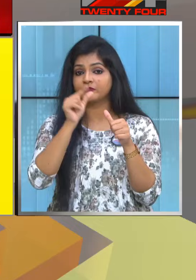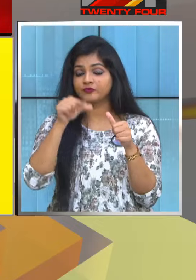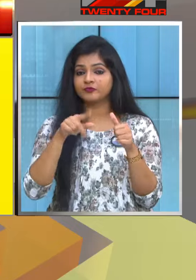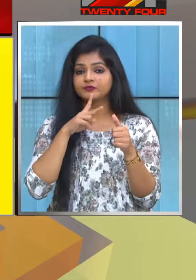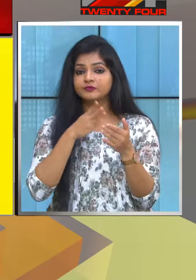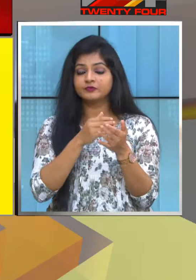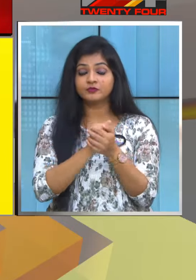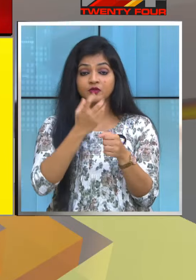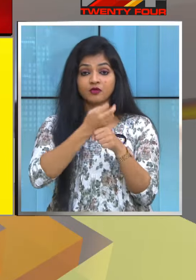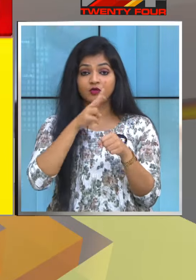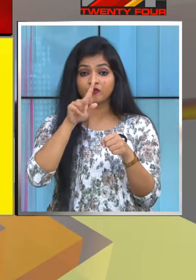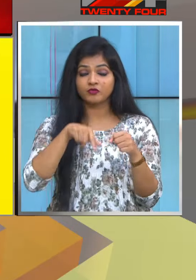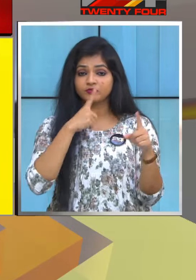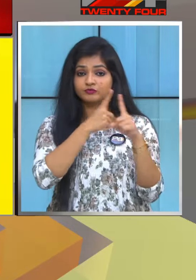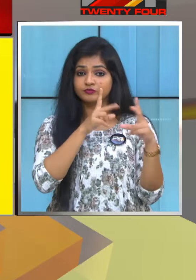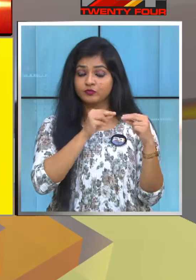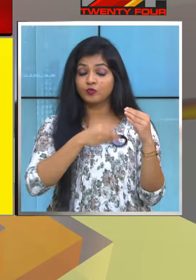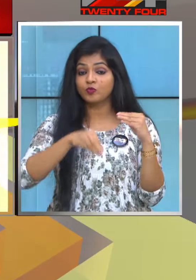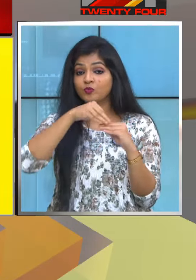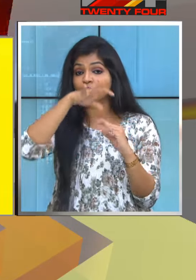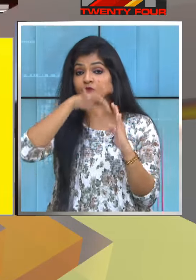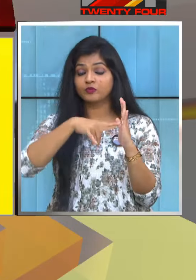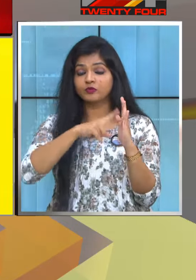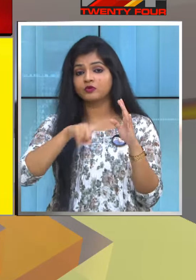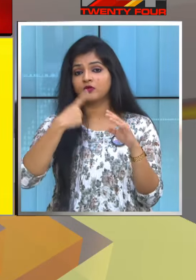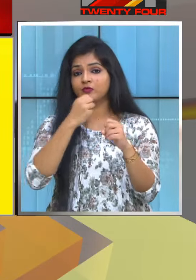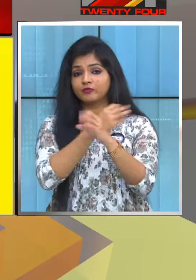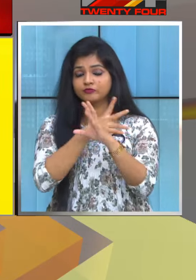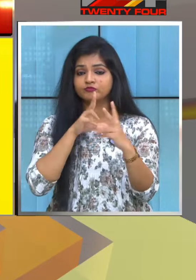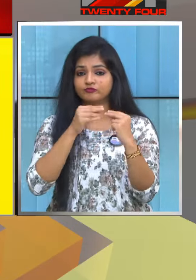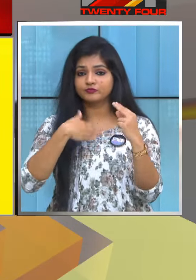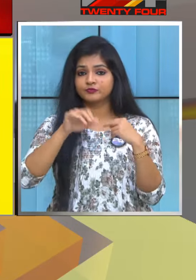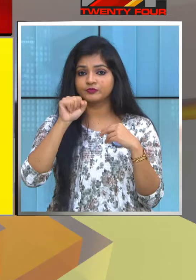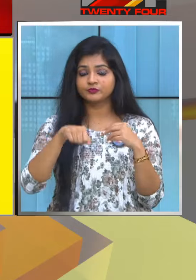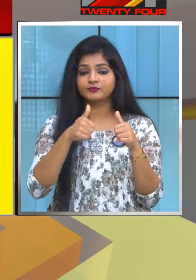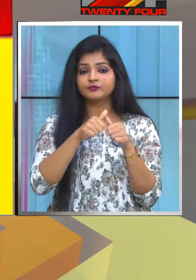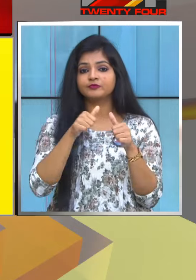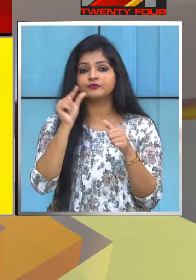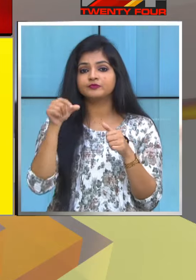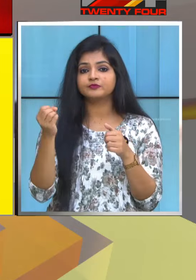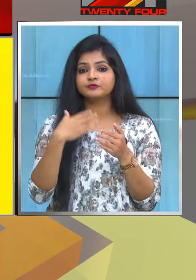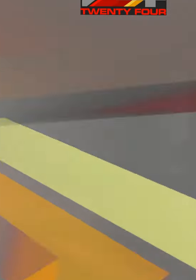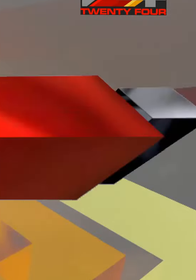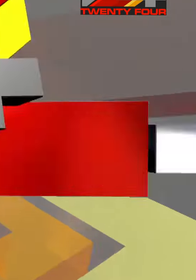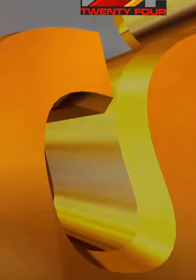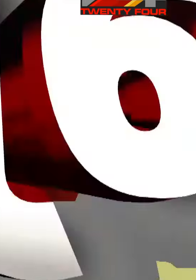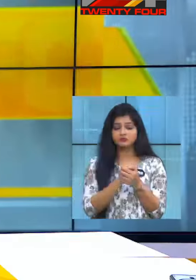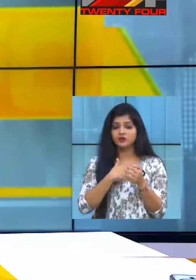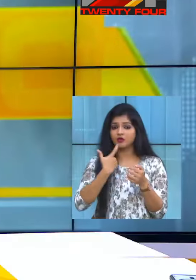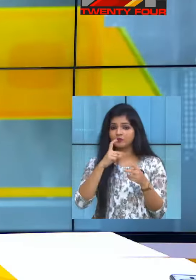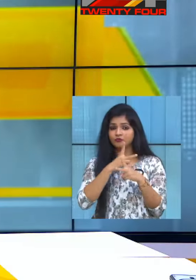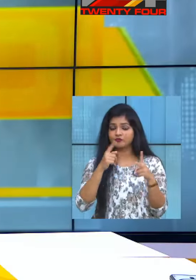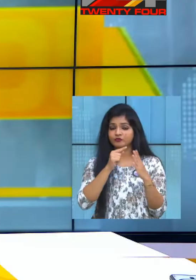ഗവർണറുമായി സംസാരിച്ചതിന്റെ മറ്റു വിശദാംശങ്ങൾ നാളെ മാധ്യമങ്ങളോട് പ്രതികരിച്ചു ശരി ഏതായാലും ഗവർണറെ കണ്ട് കാര്യങ്ങൾ തന്റെ പരാതികൾ